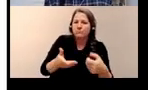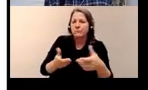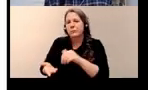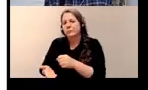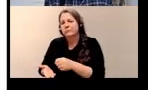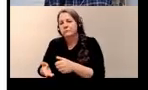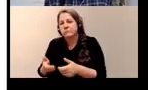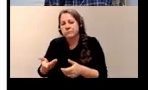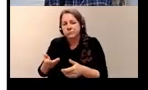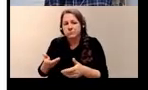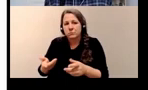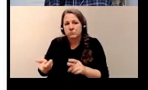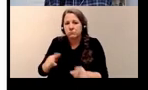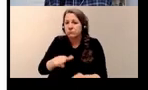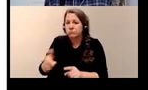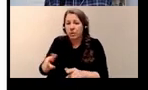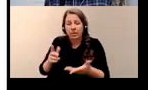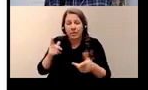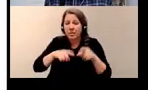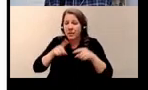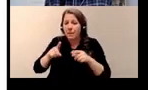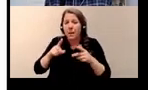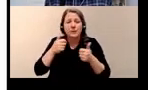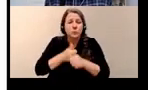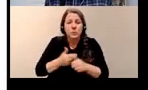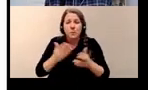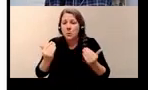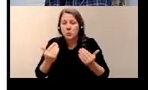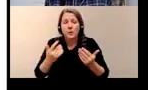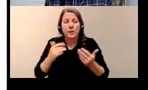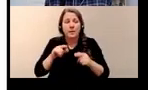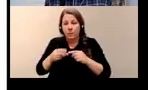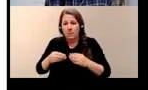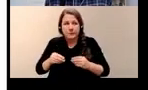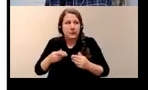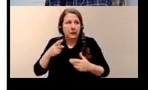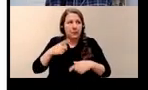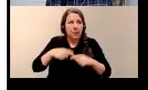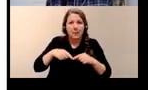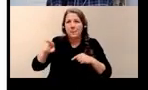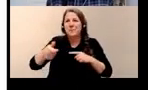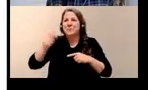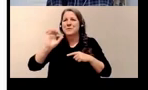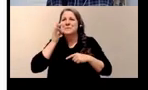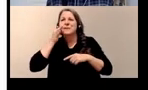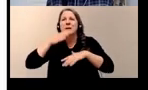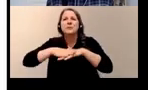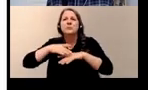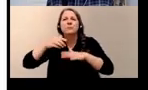amener à recommander une autre boutique ou quelqu'un, un réparateur qui serait plus spécialisé, par exemple,